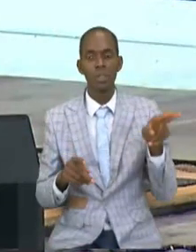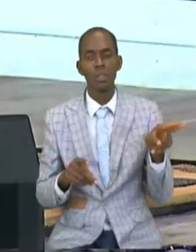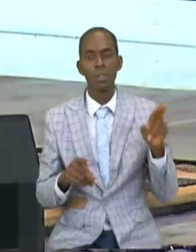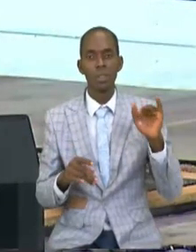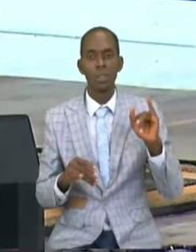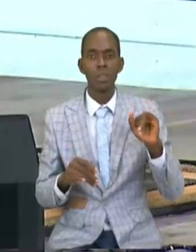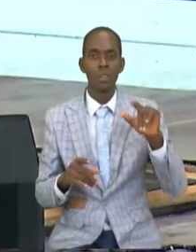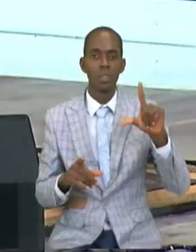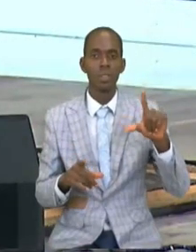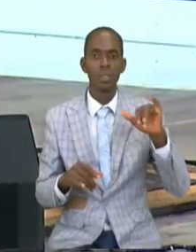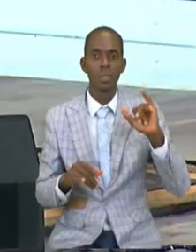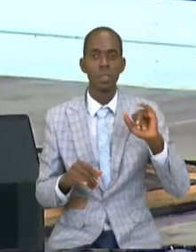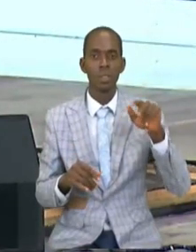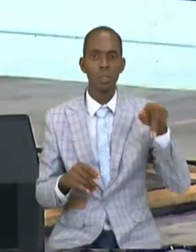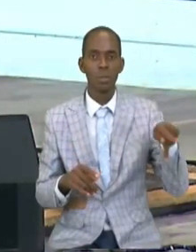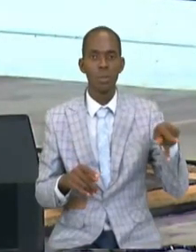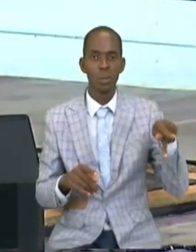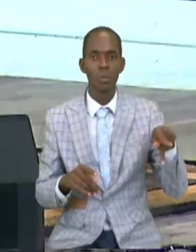chapitre 2.